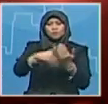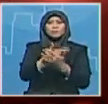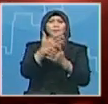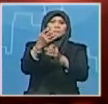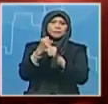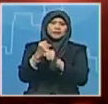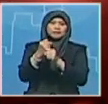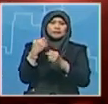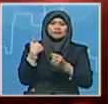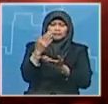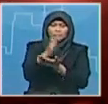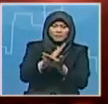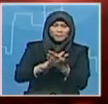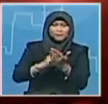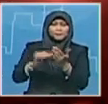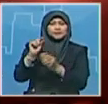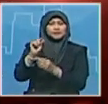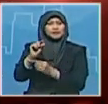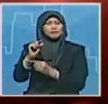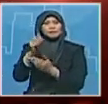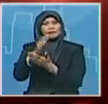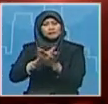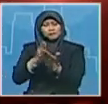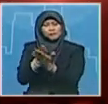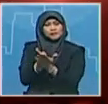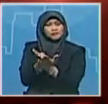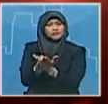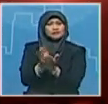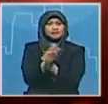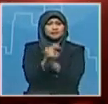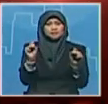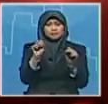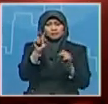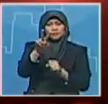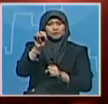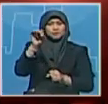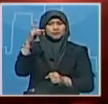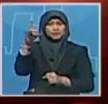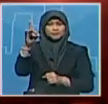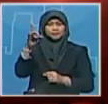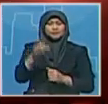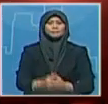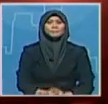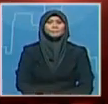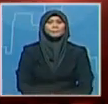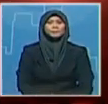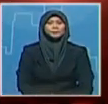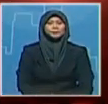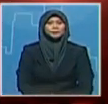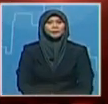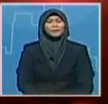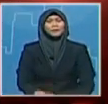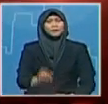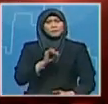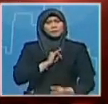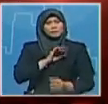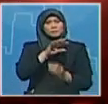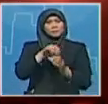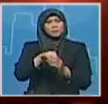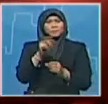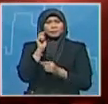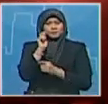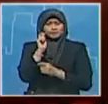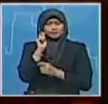ada bahagian sedikit daripada bajet yang disediakan 2018. Ya. Saya ingin saya ingin masuk dahulu